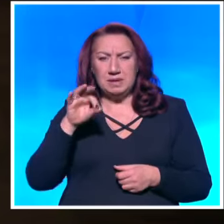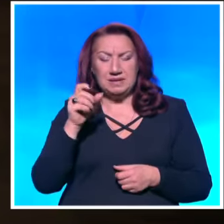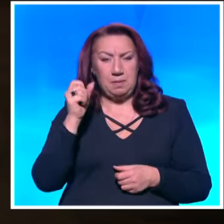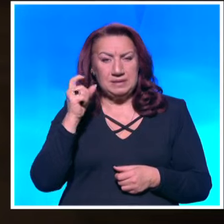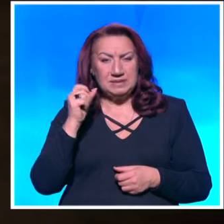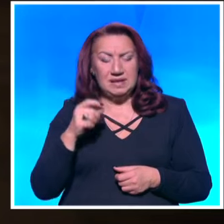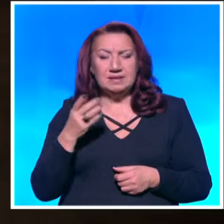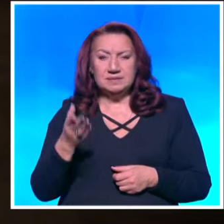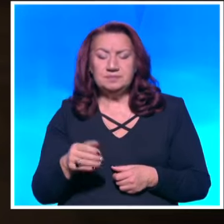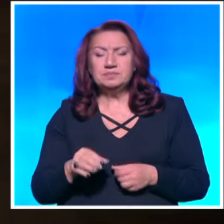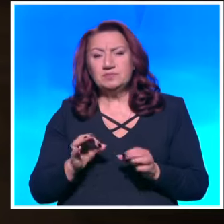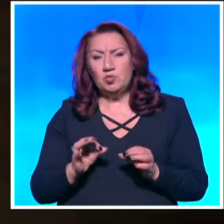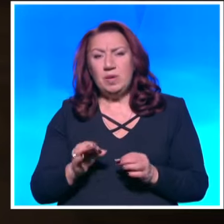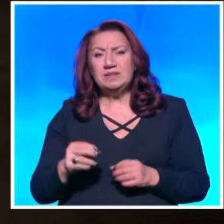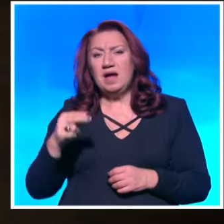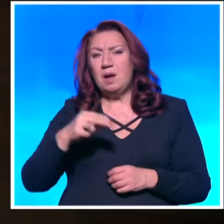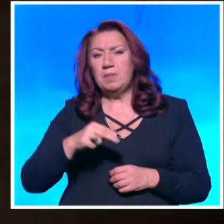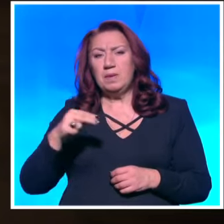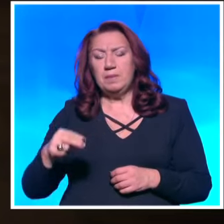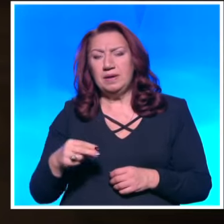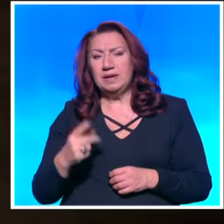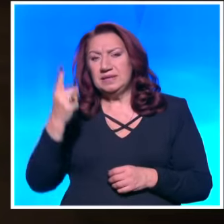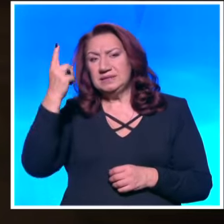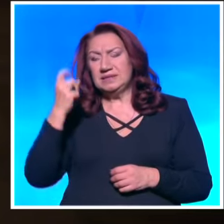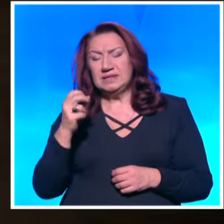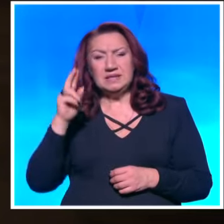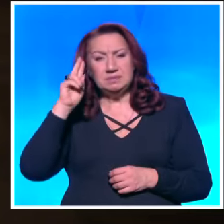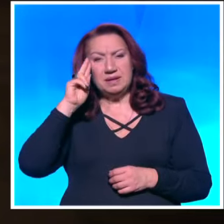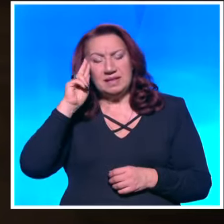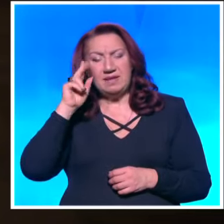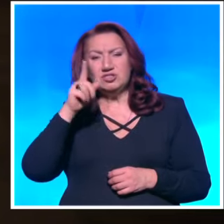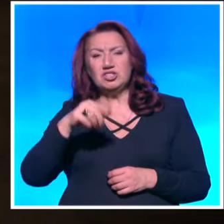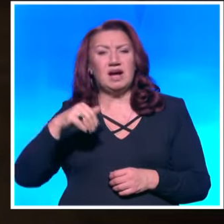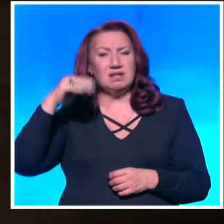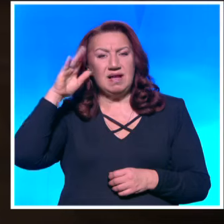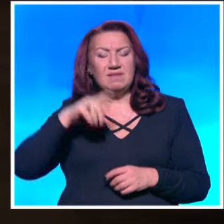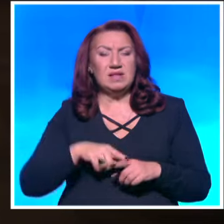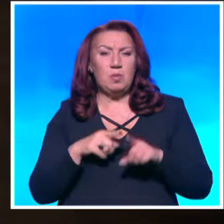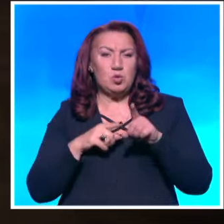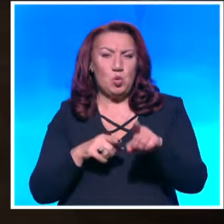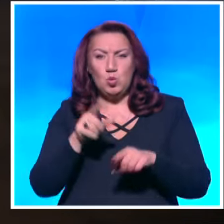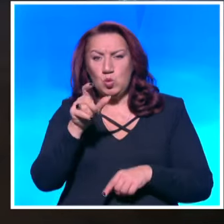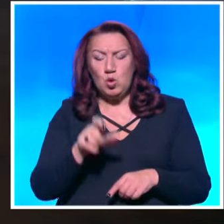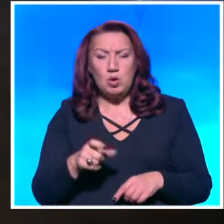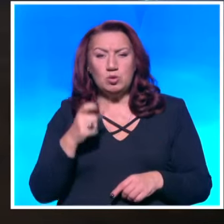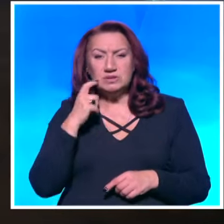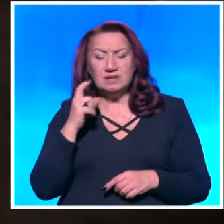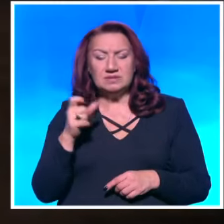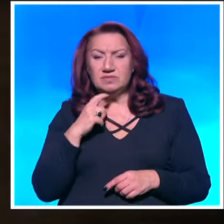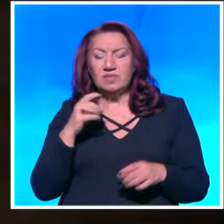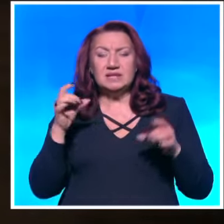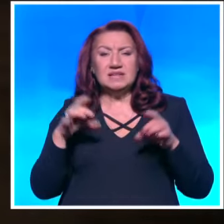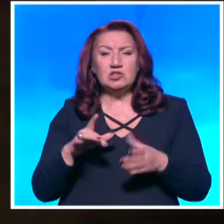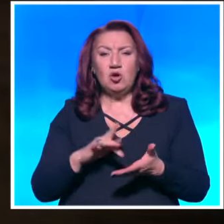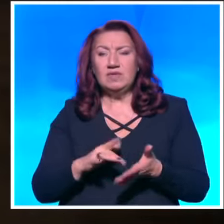продължаваме промяната демократична българия сезираха изпълняващия функцията на главен прокурор борислав сарафов за новата централа на